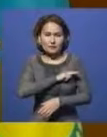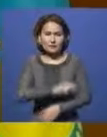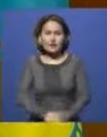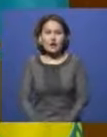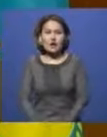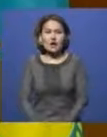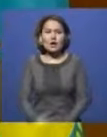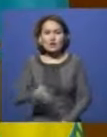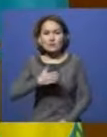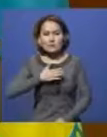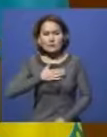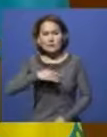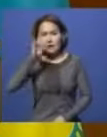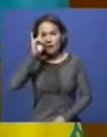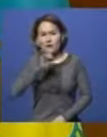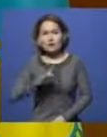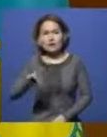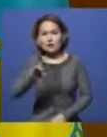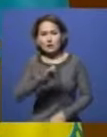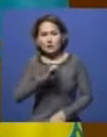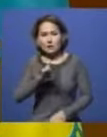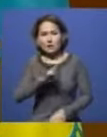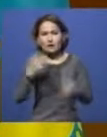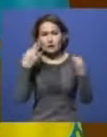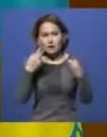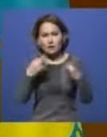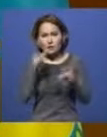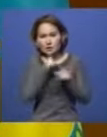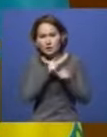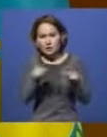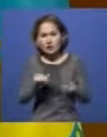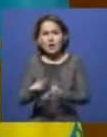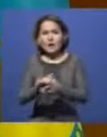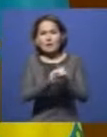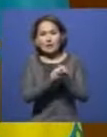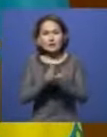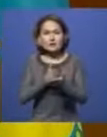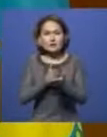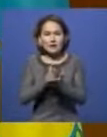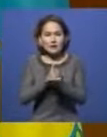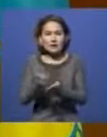алғашқы жылдарынан ақ мәселенің маңыздылығын күн тәртібіне қойған елбасы бірлікті саясаттың түп қазығы ретінде белгіледі.